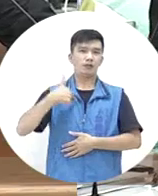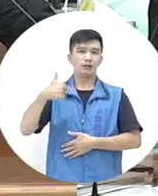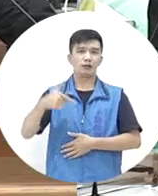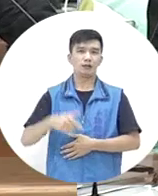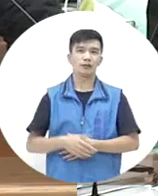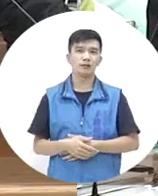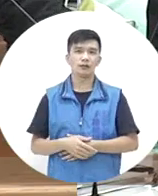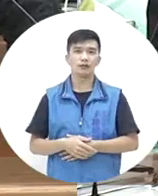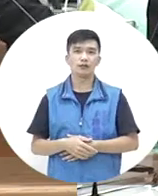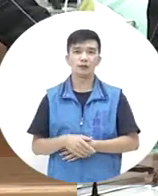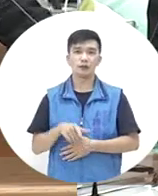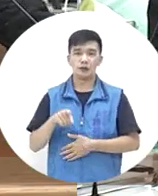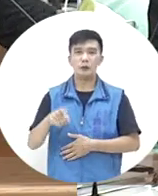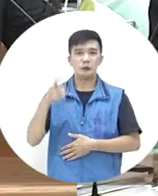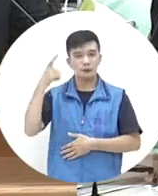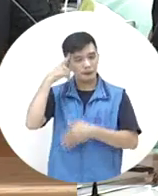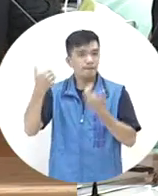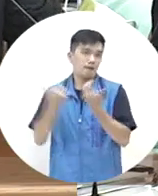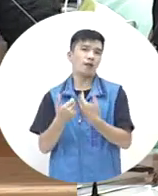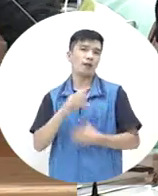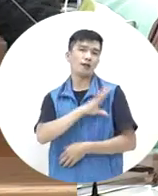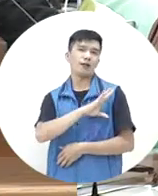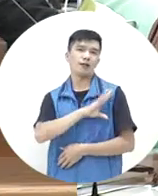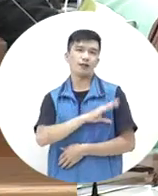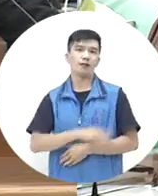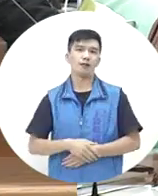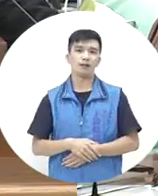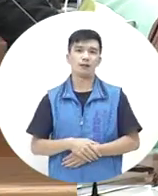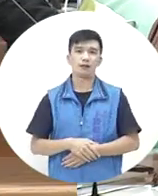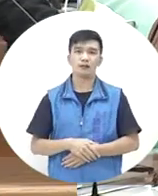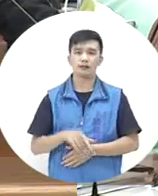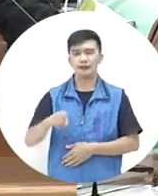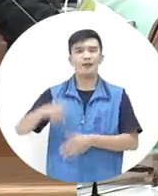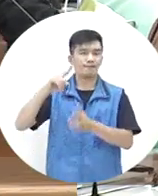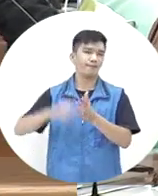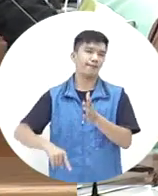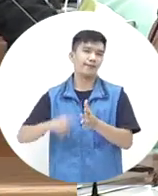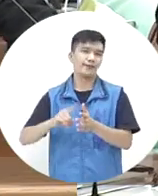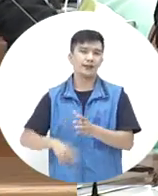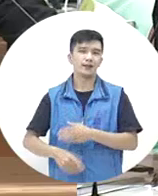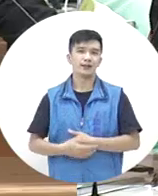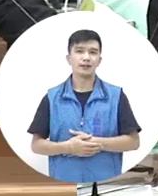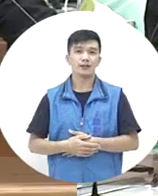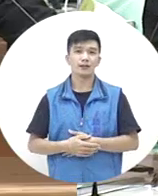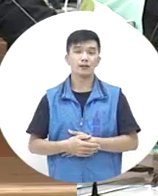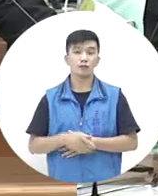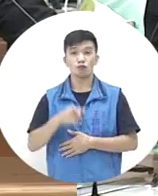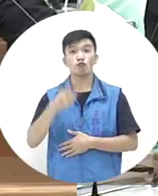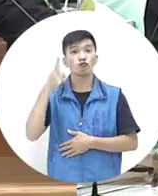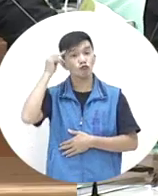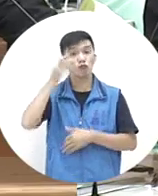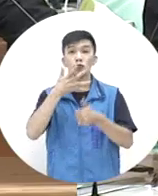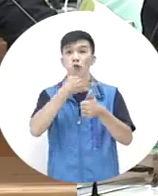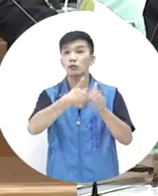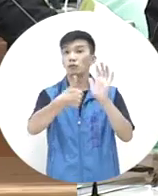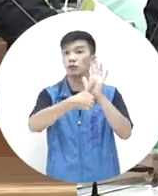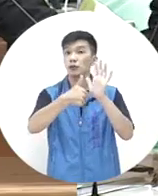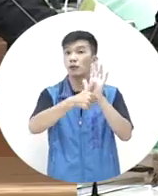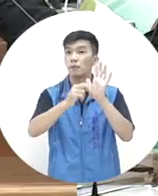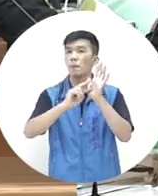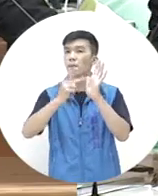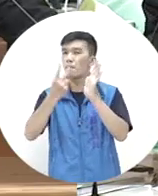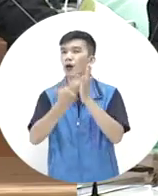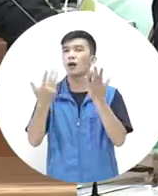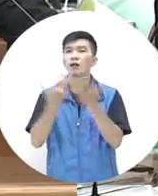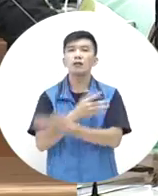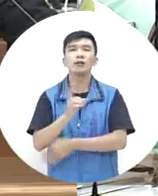然一定会有意见嘛。这个很简单的道理。 改成什么样适当的名称最好？ 啊？ 改成什么